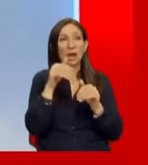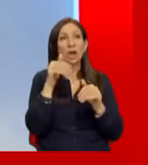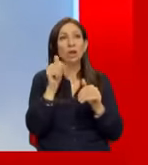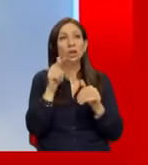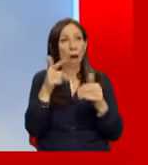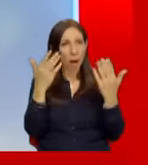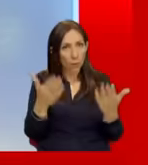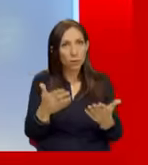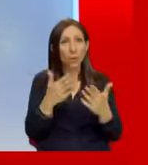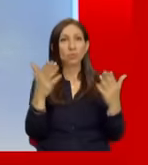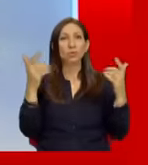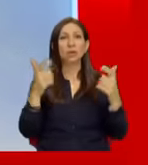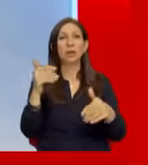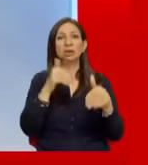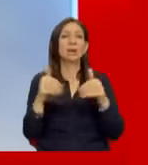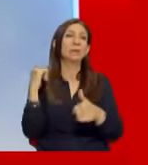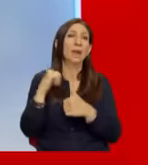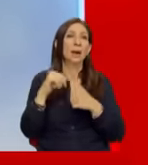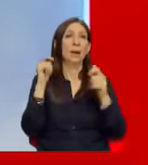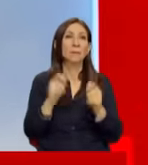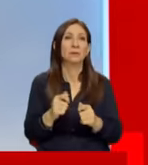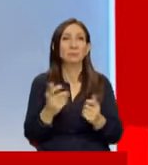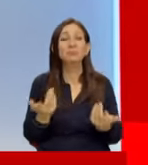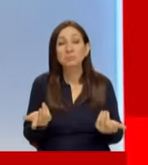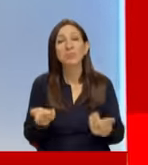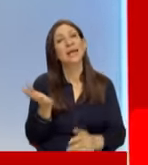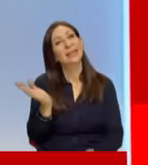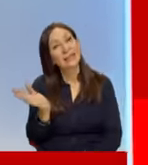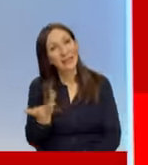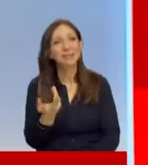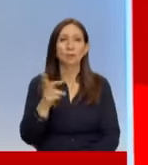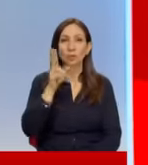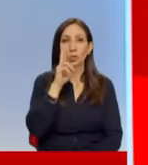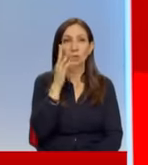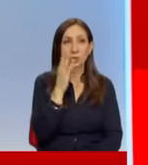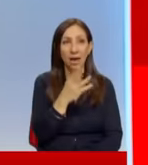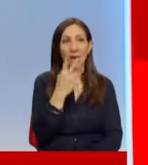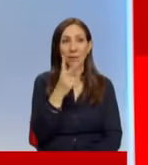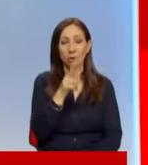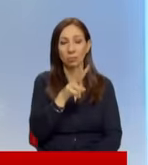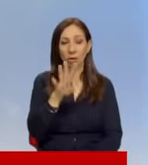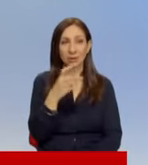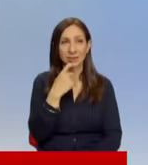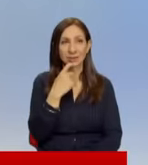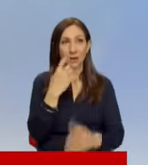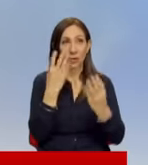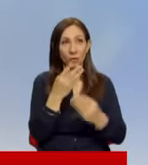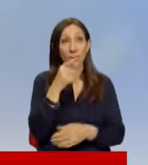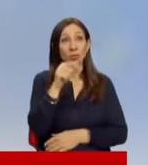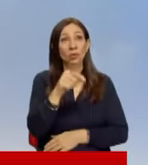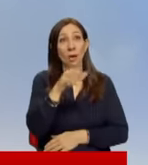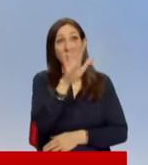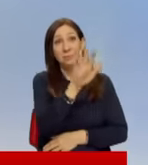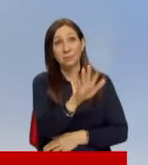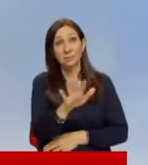kabul edildi ama büyükşehir seçimi tekrarlatılmaya çalışıldı. Neyse, neticede 2024 senesine gelindi ve şu